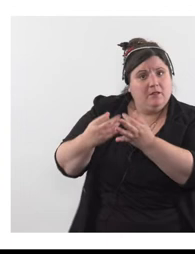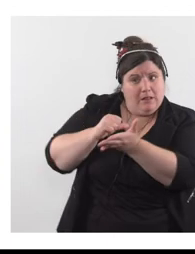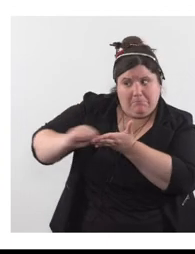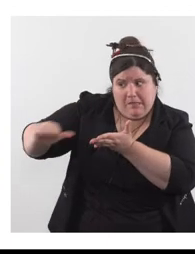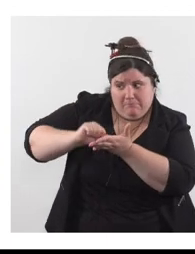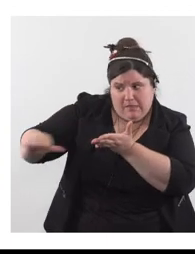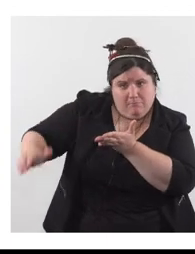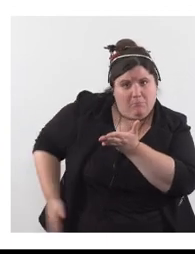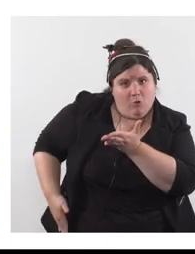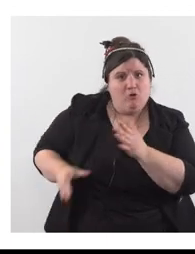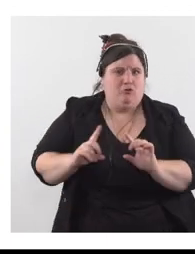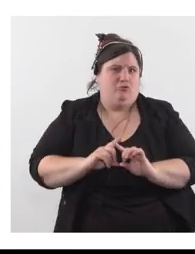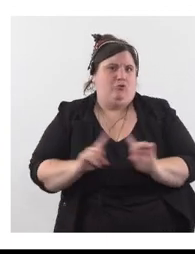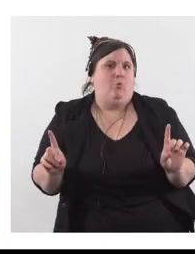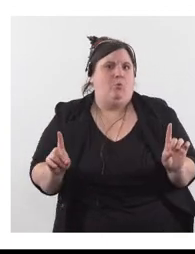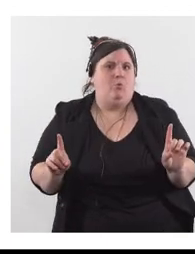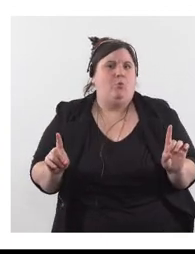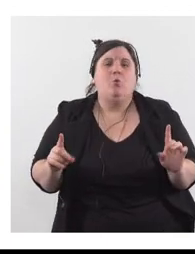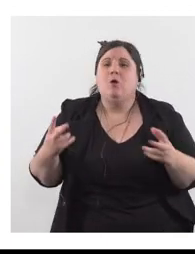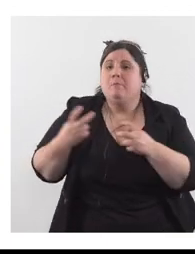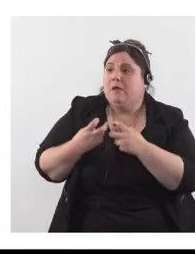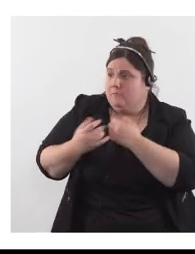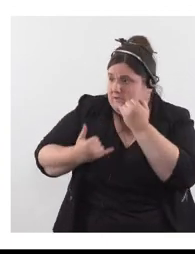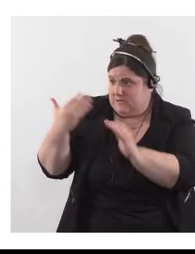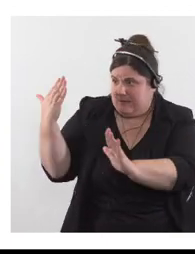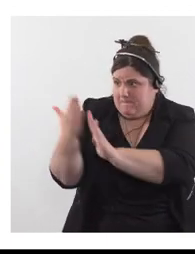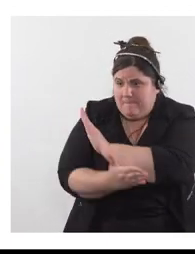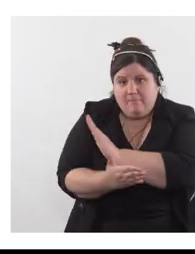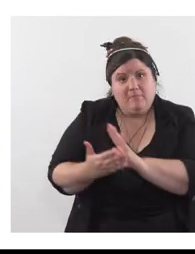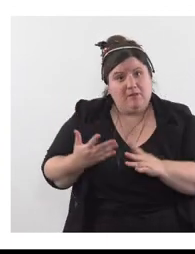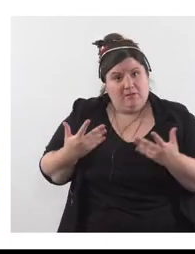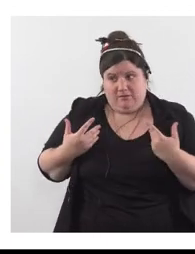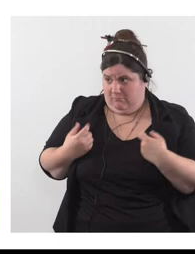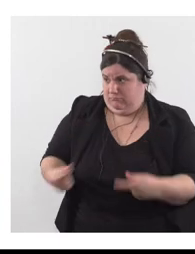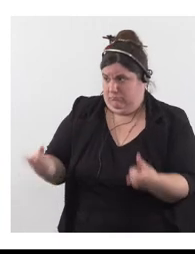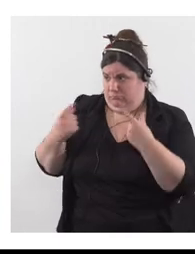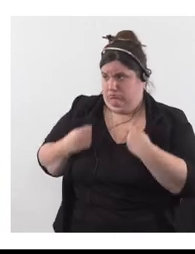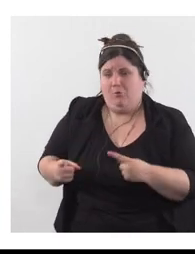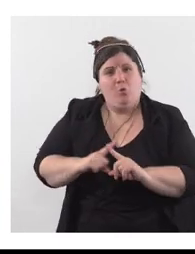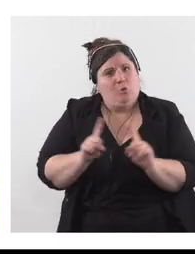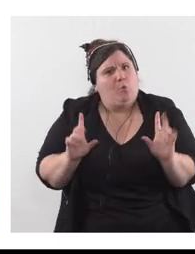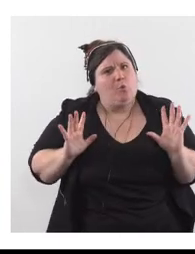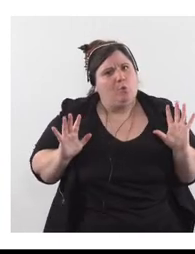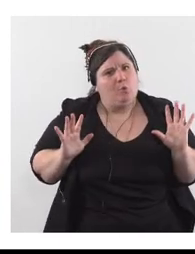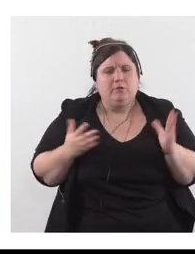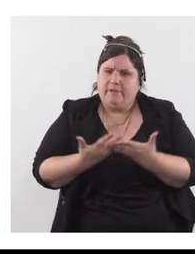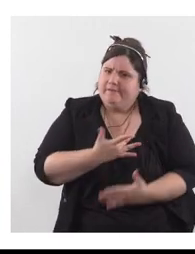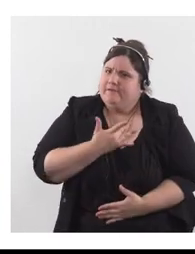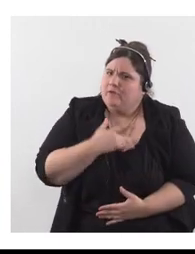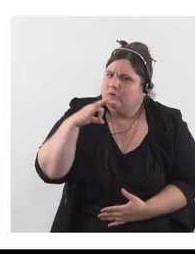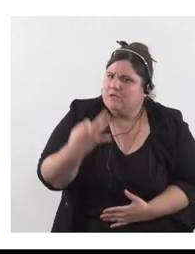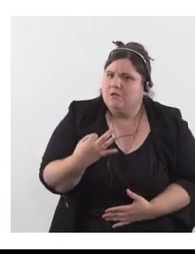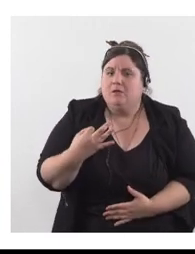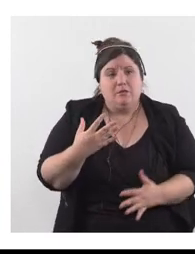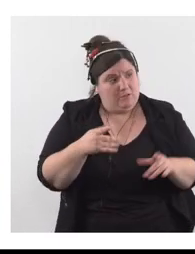vous perdez, vous n'aurez pas à payer quoi que ce soit. Donc ça, c'est quelque chose de très utile. Nous avons également